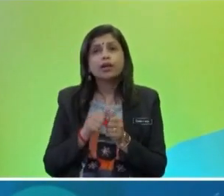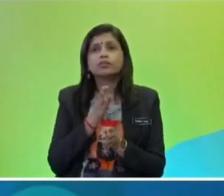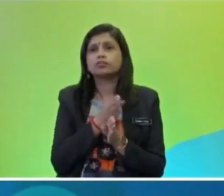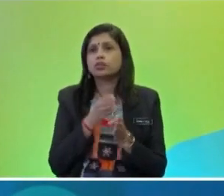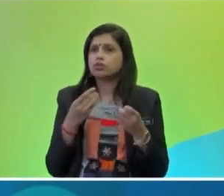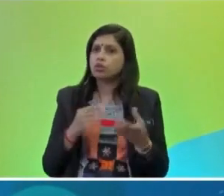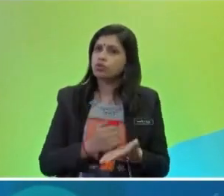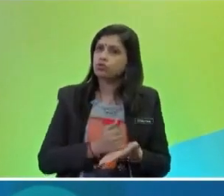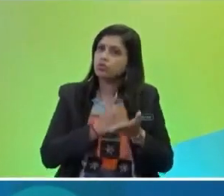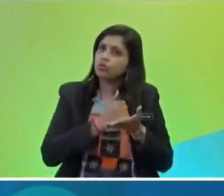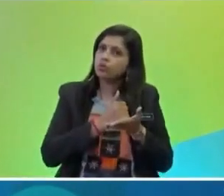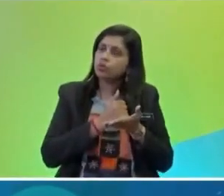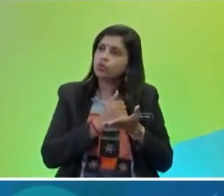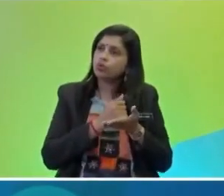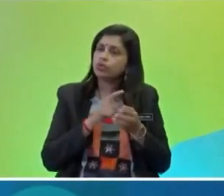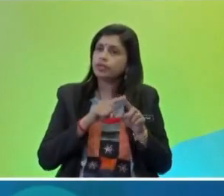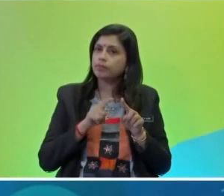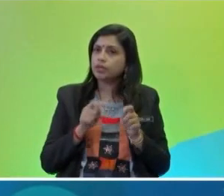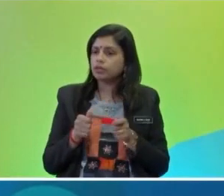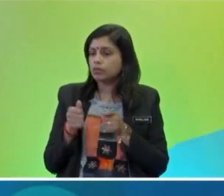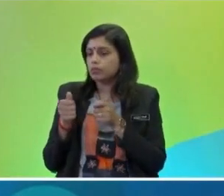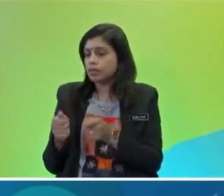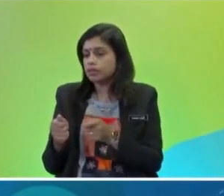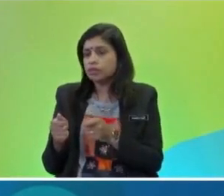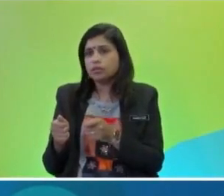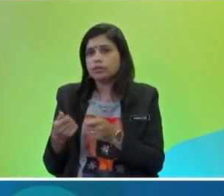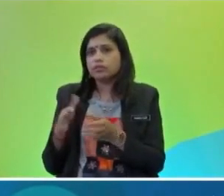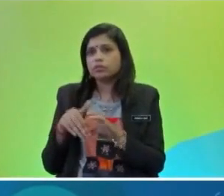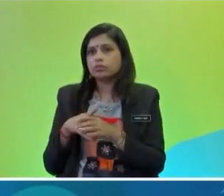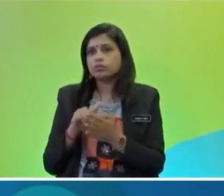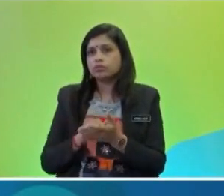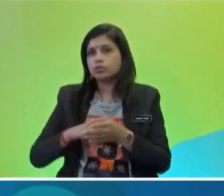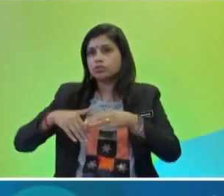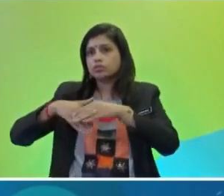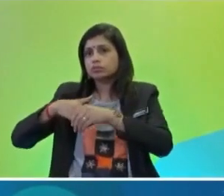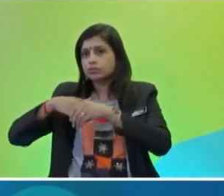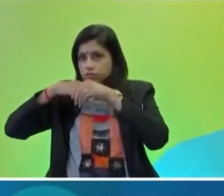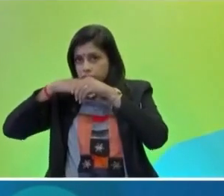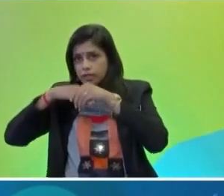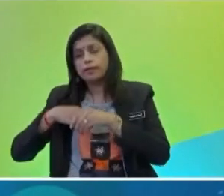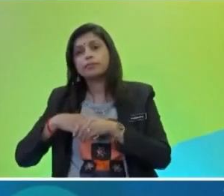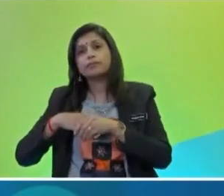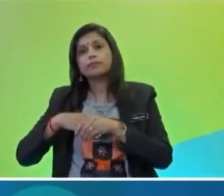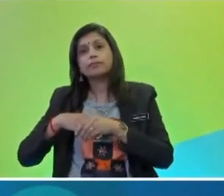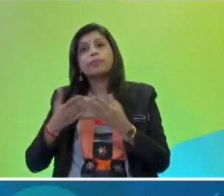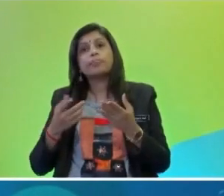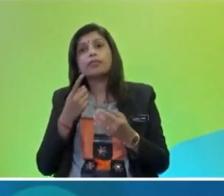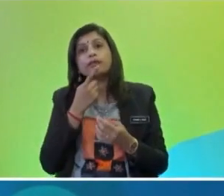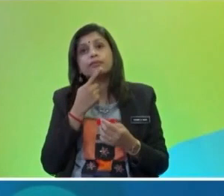menolong dia lah. Tapi saya rasa dia tunjukkan hadiah, dia salam tangan dan saya rasa dari sini dia nampak macam dia